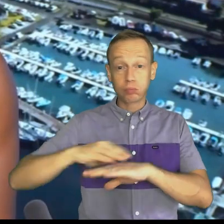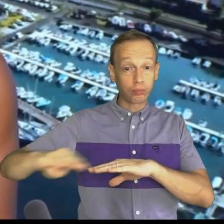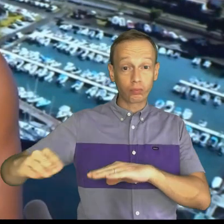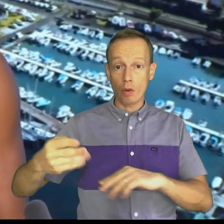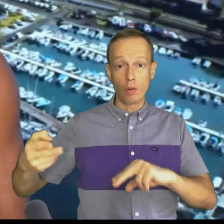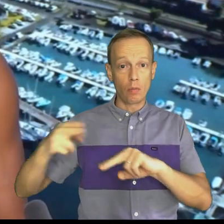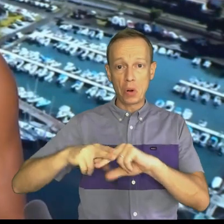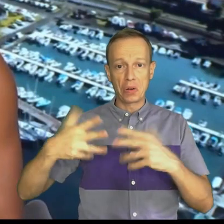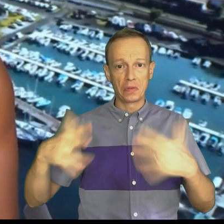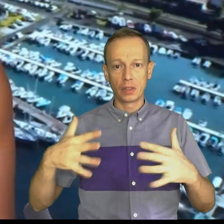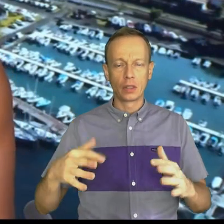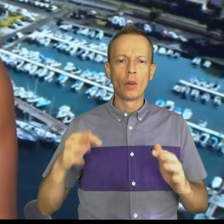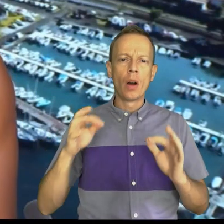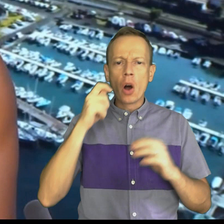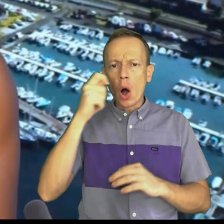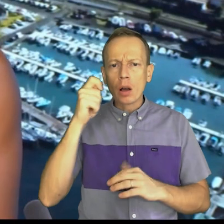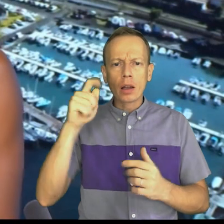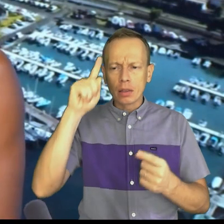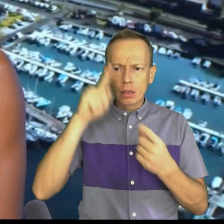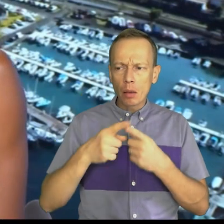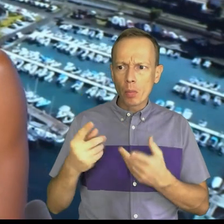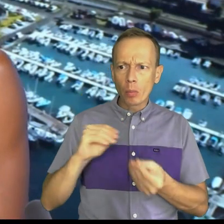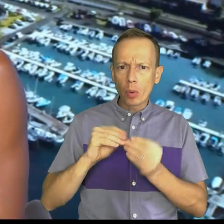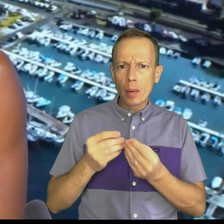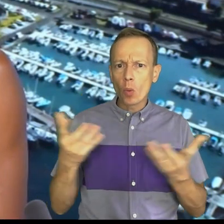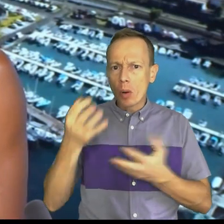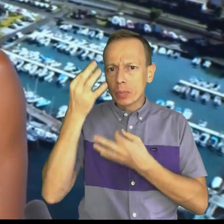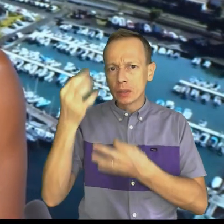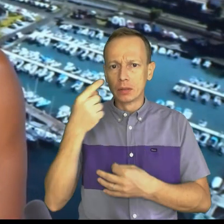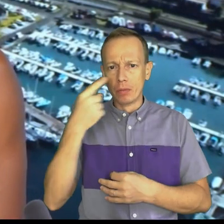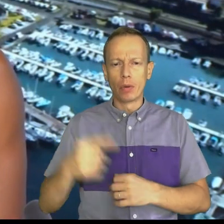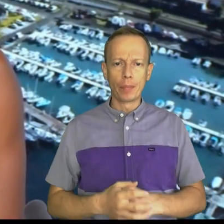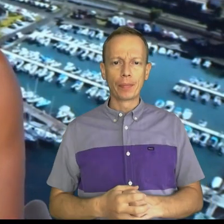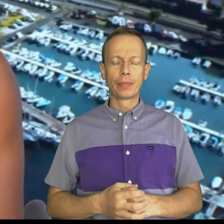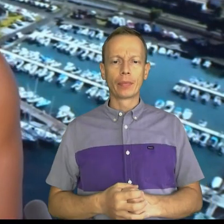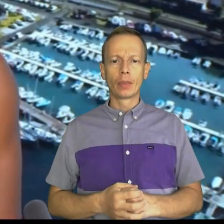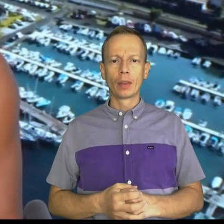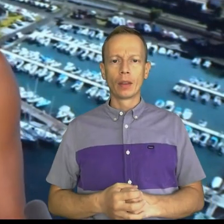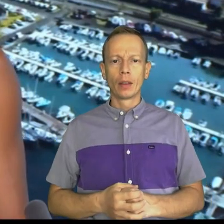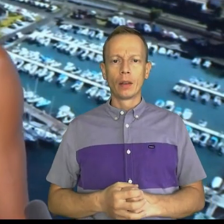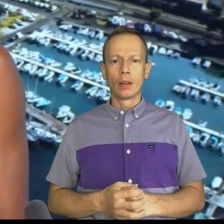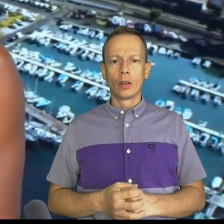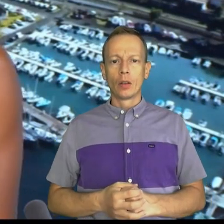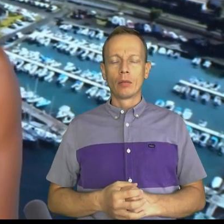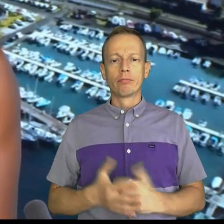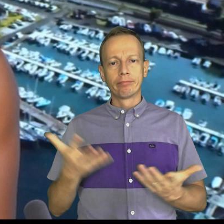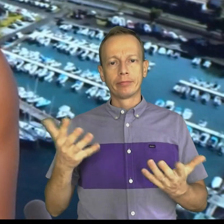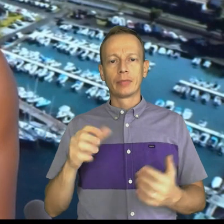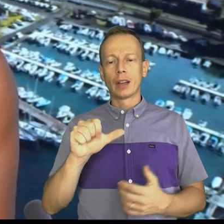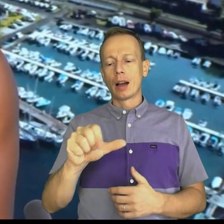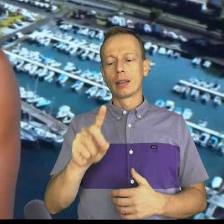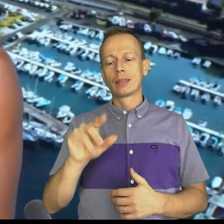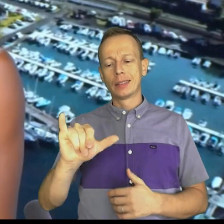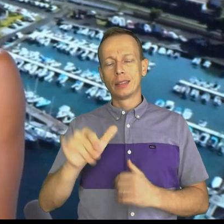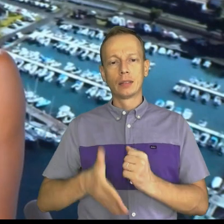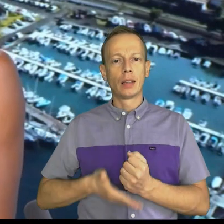donc, une chute mortelle. Une enquête a été ouverte pour déterminer les causes de l'accident. Et puis, ce